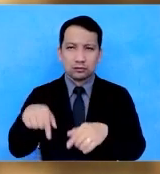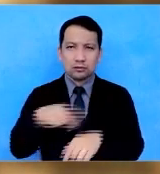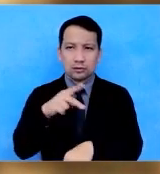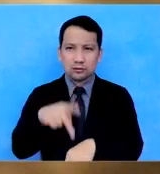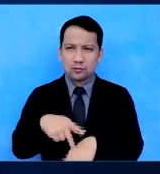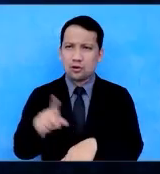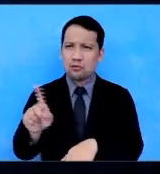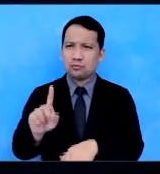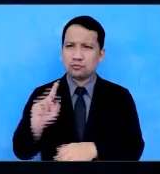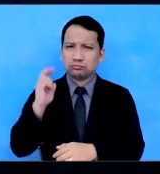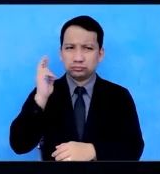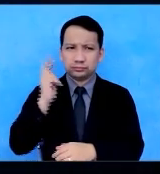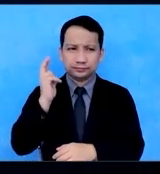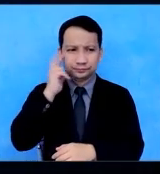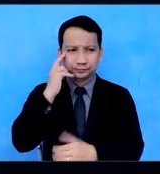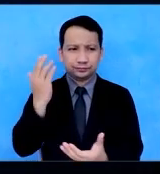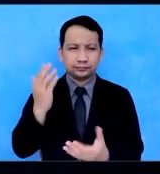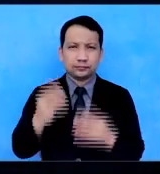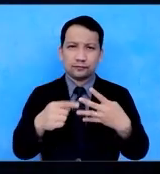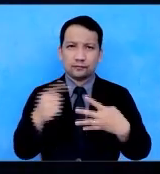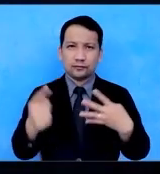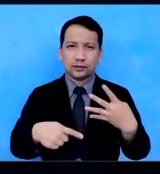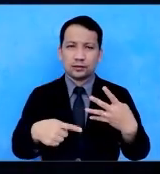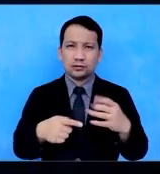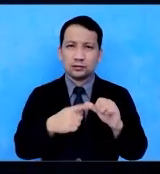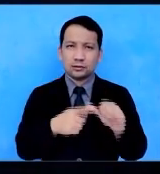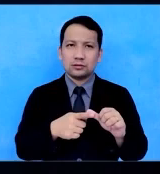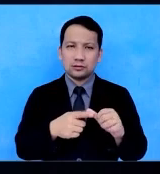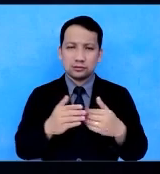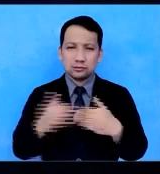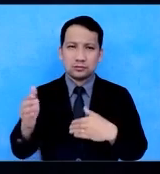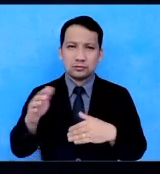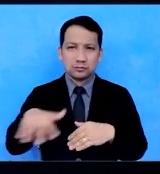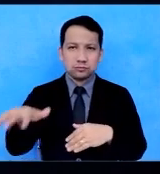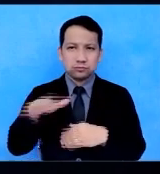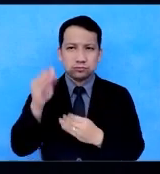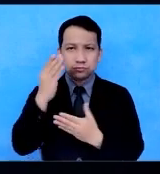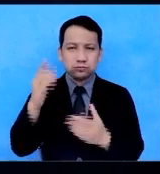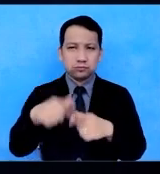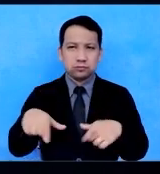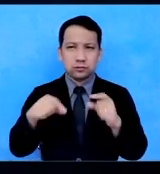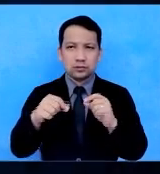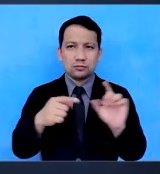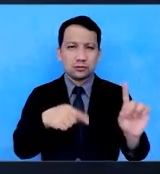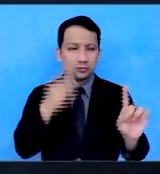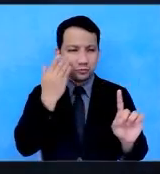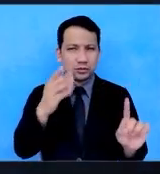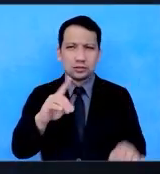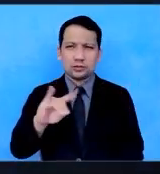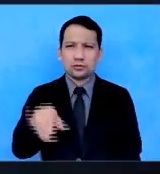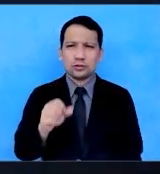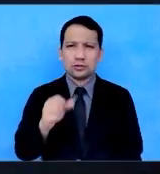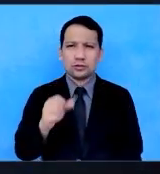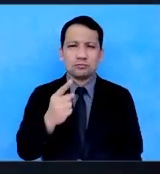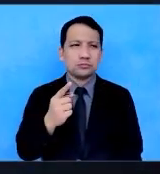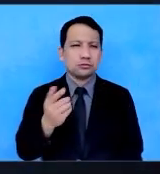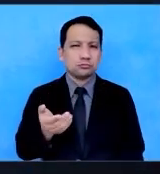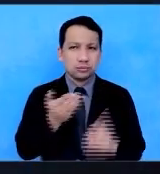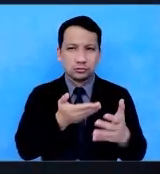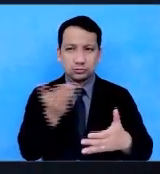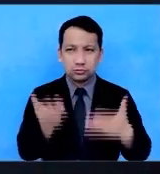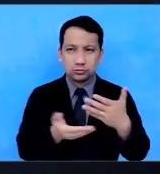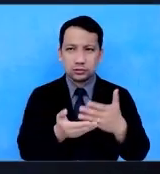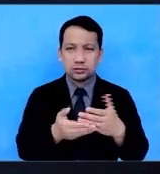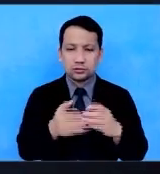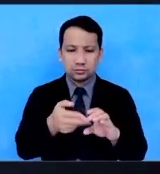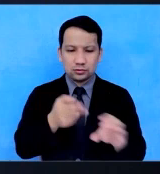ano ang aasahan natin dito sa 4 na hapon na tila umiiwas sa kanilang kaso sa Japan? Ayon sa DOJ, nagsampa na ng motion to withdraw